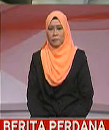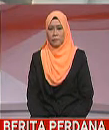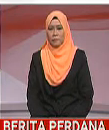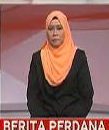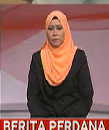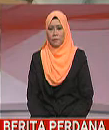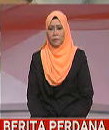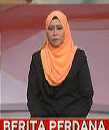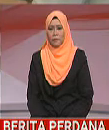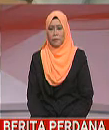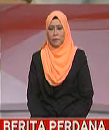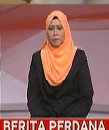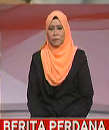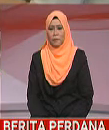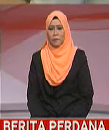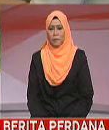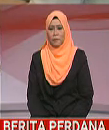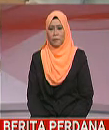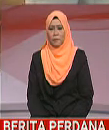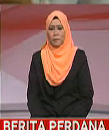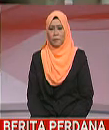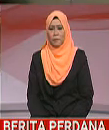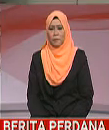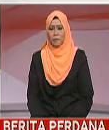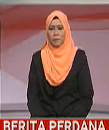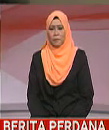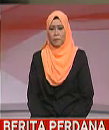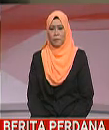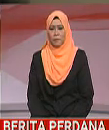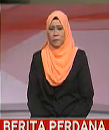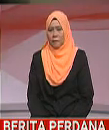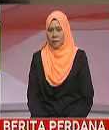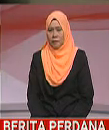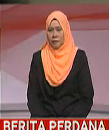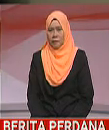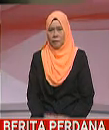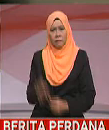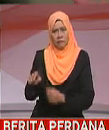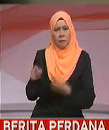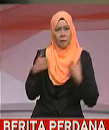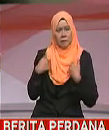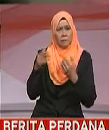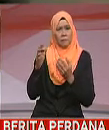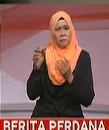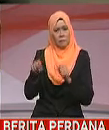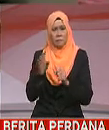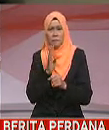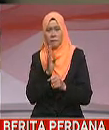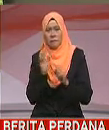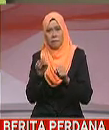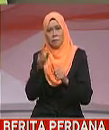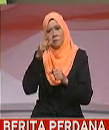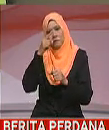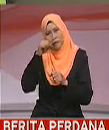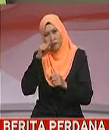buat dia. Dia mana dulu tak tahu itu. Dia boleh Melayu musiki boleh, Thailand musiki boleh, Myanmar